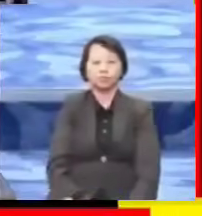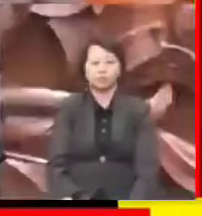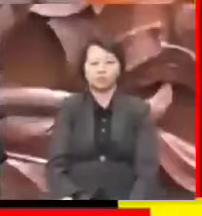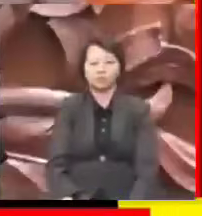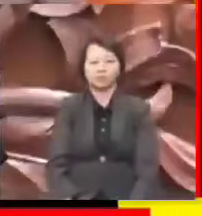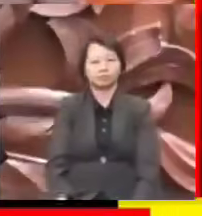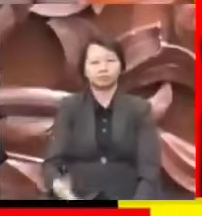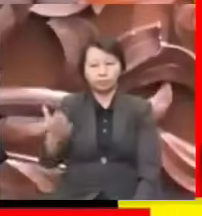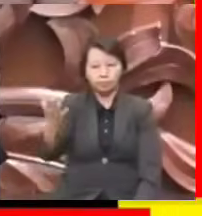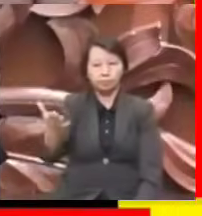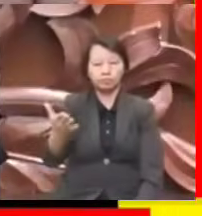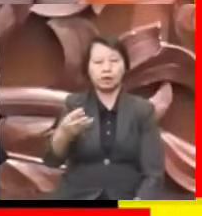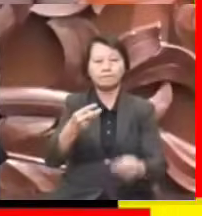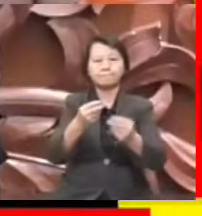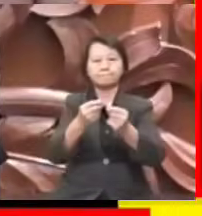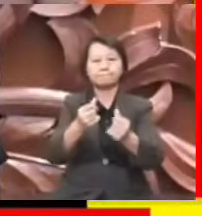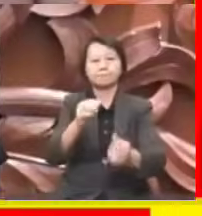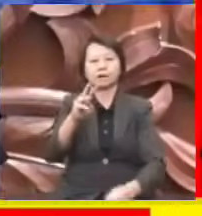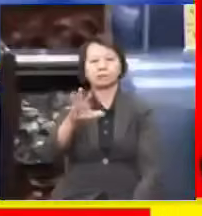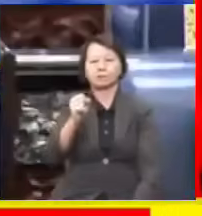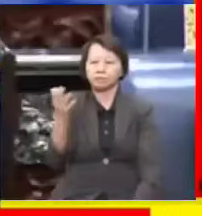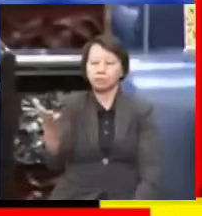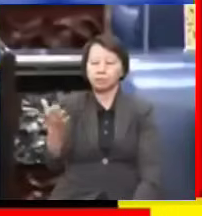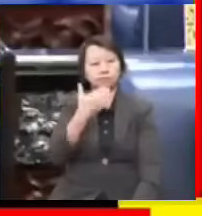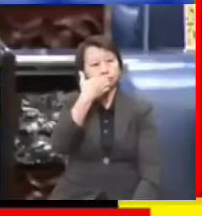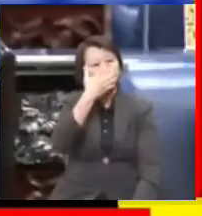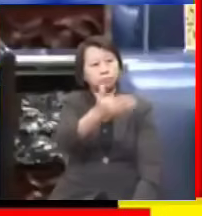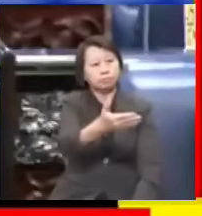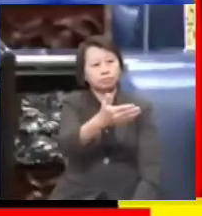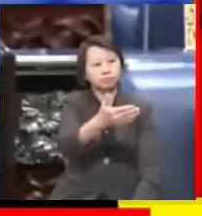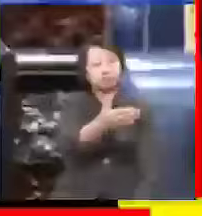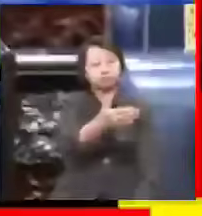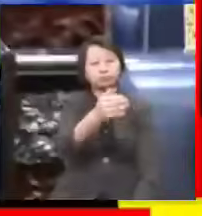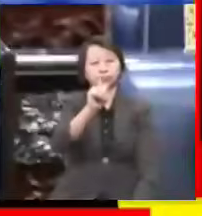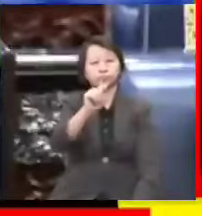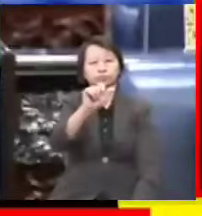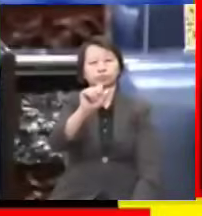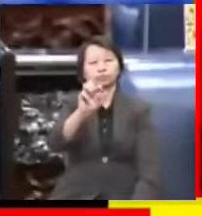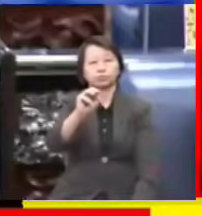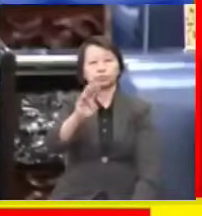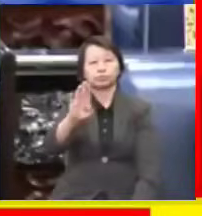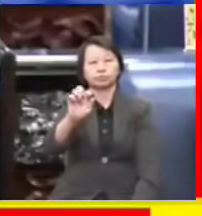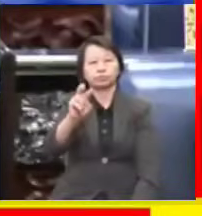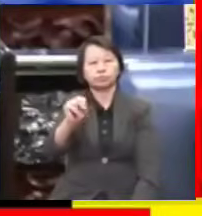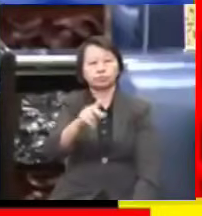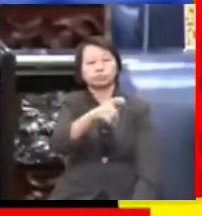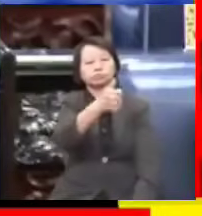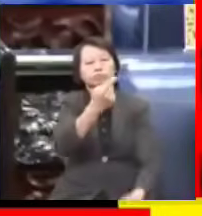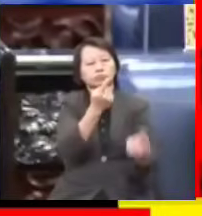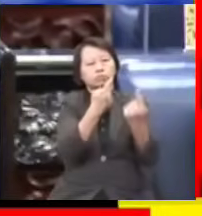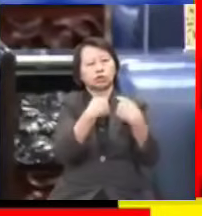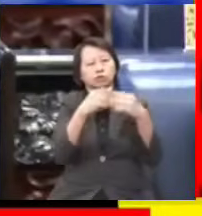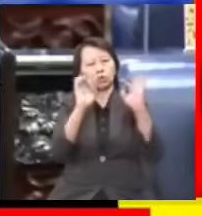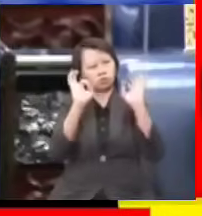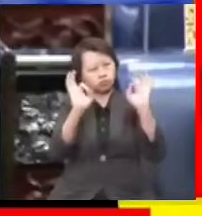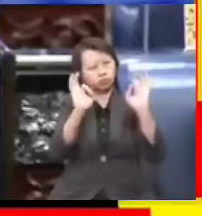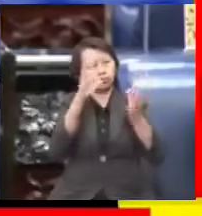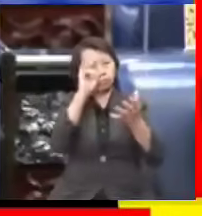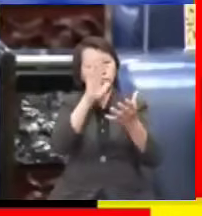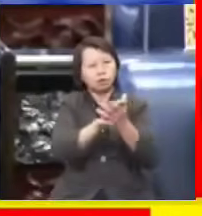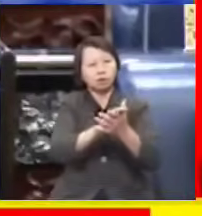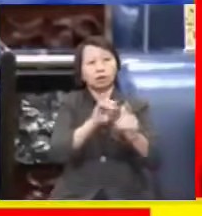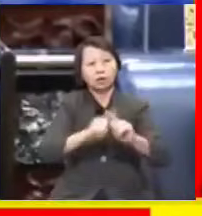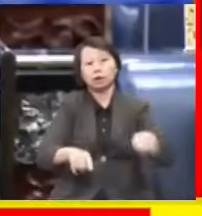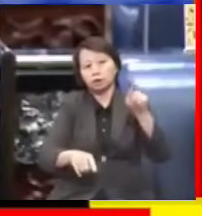Terima kasih Mas. Terima kasih Yang Amat Berhormat Tambun di atas jawapan yang cukup, saya rasa cukup meyakinkan. Tetapi Yang